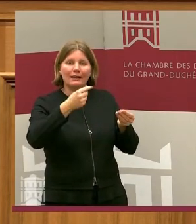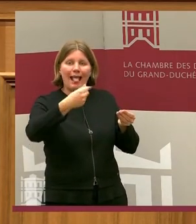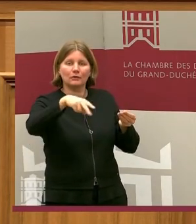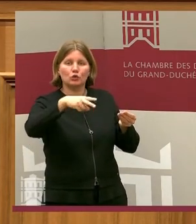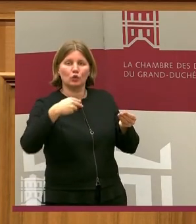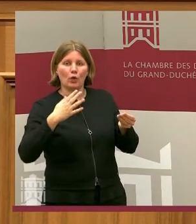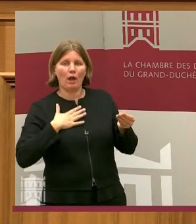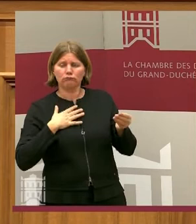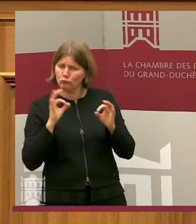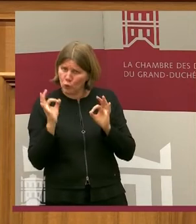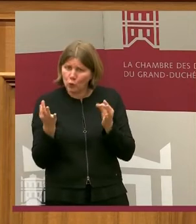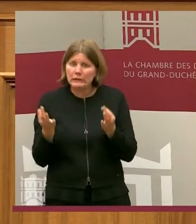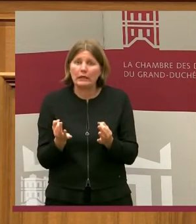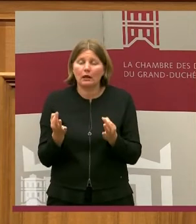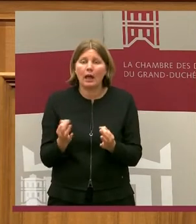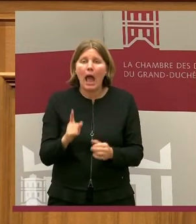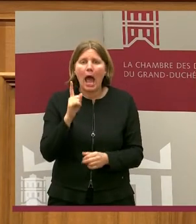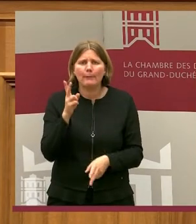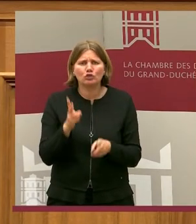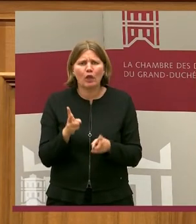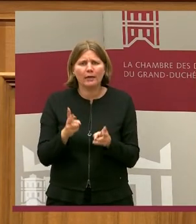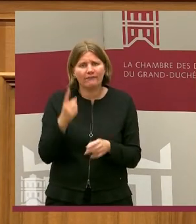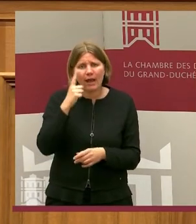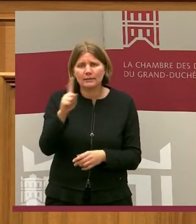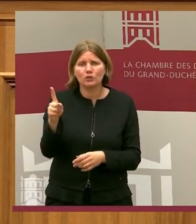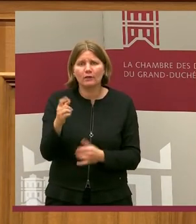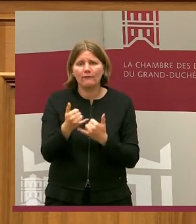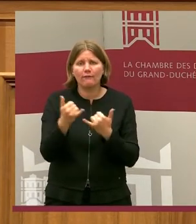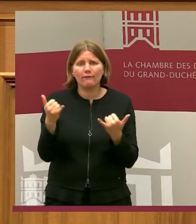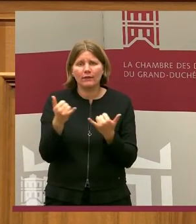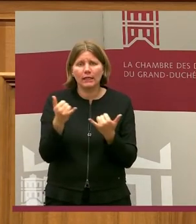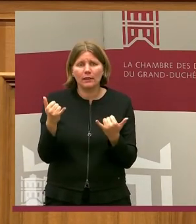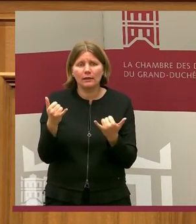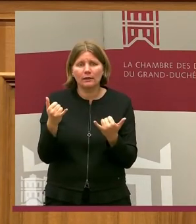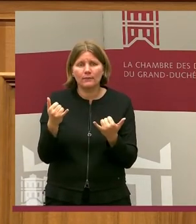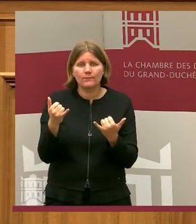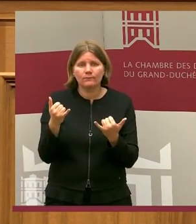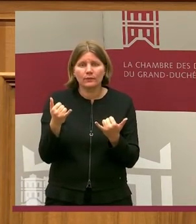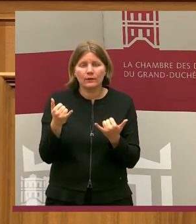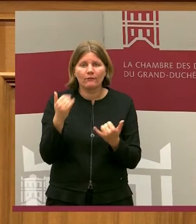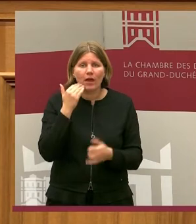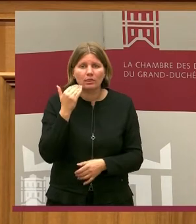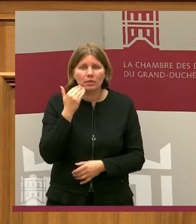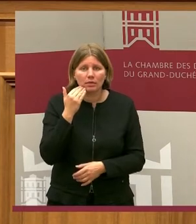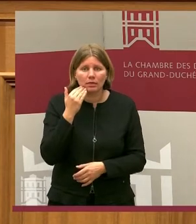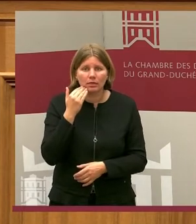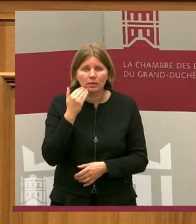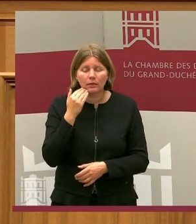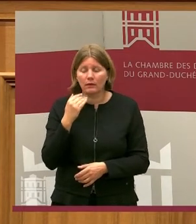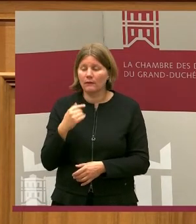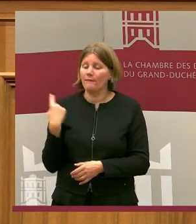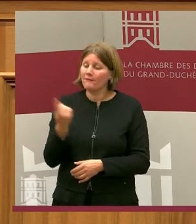Sache. Just schuld, dass man nicht wissen, auf wen ihr da kommen soll. Wir hoffen, dass der Staat dann auch